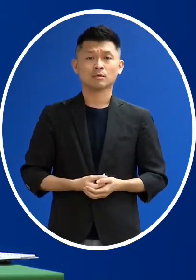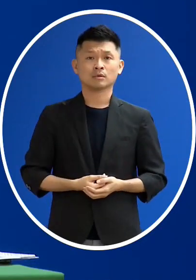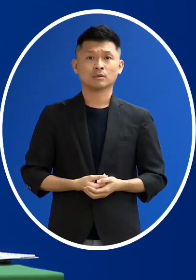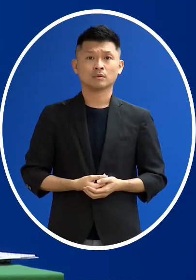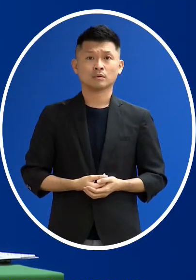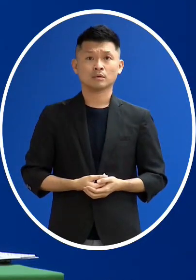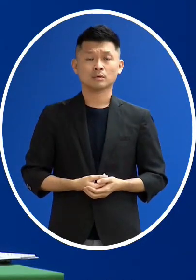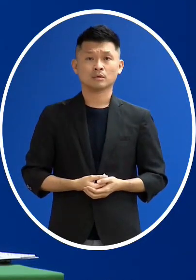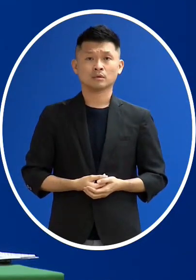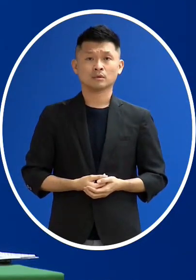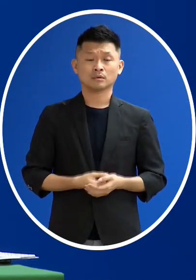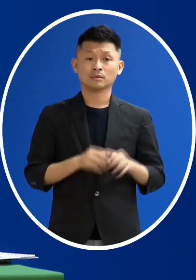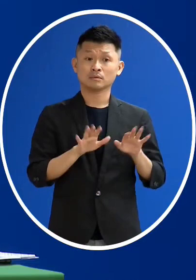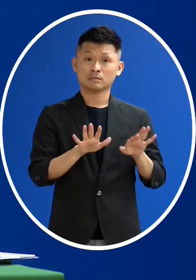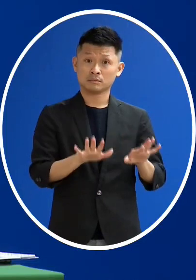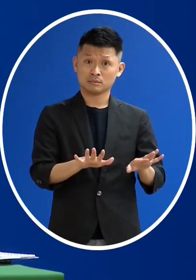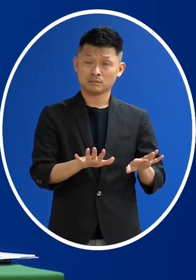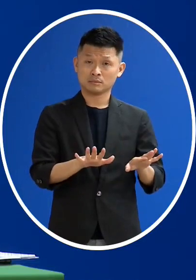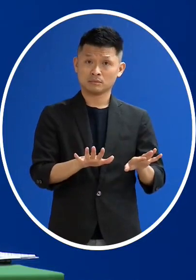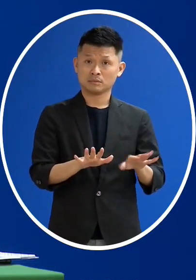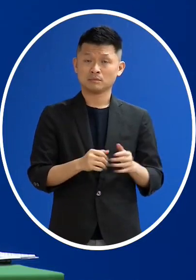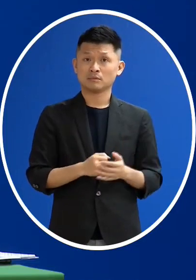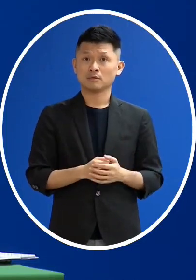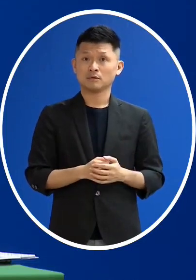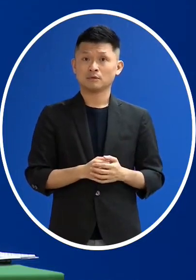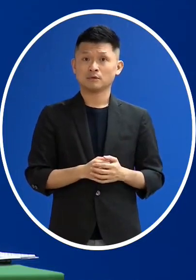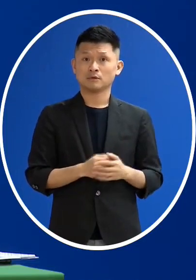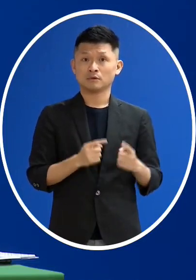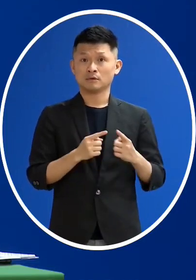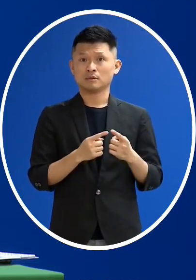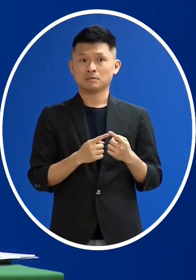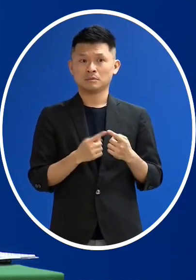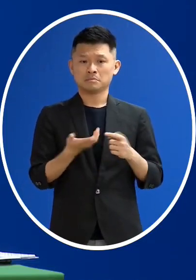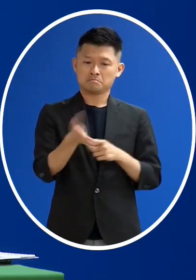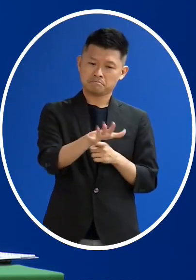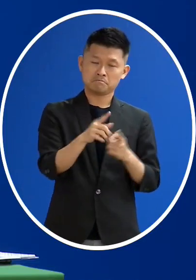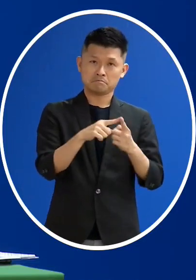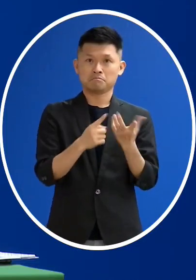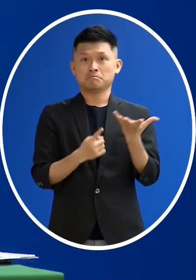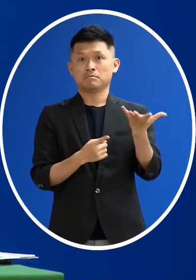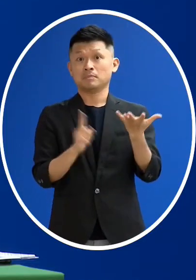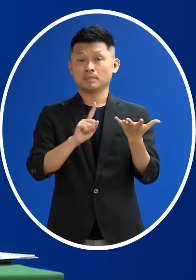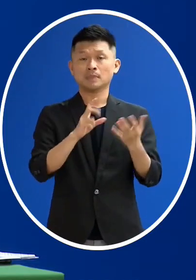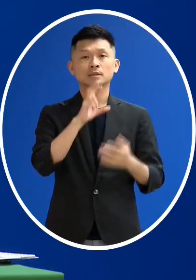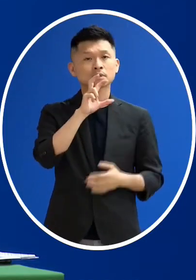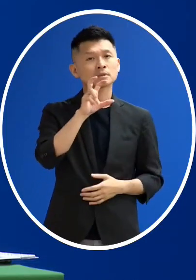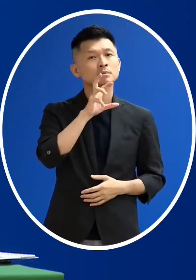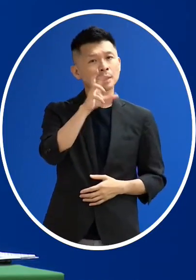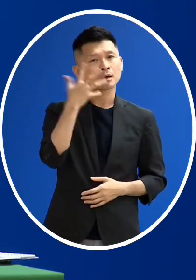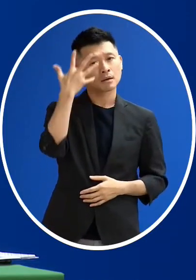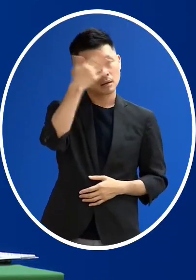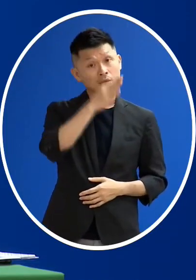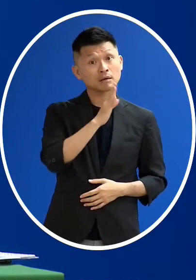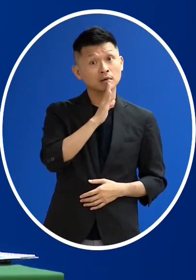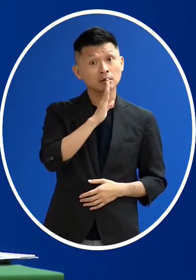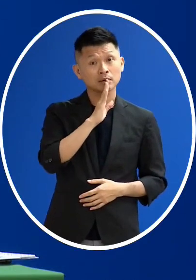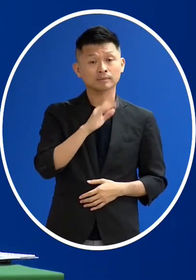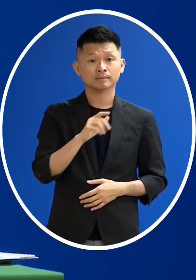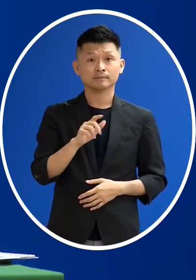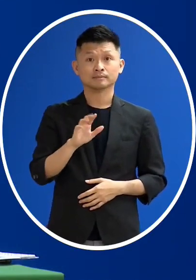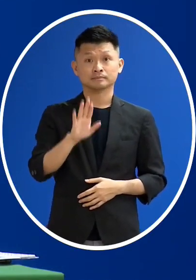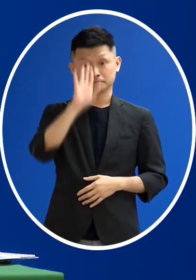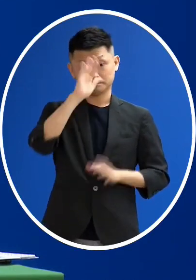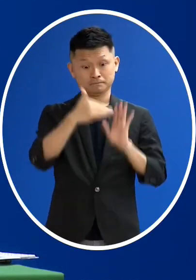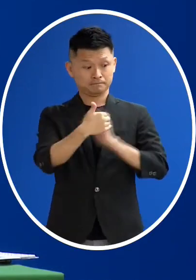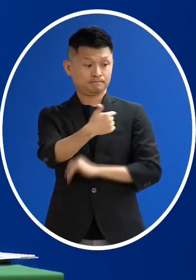一次的，就是说大概大部分都是70、80岁以上的长者，那接种疫苗之